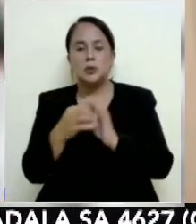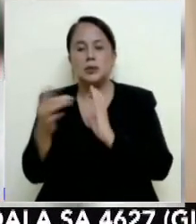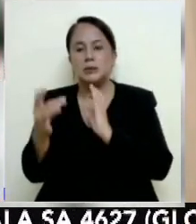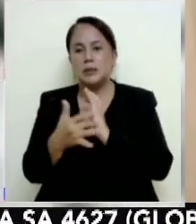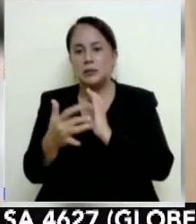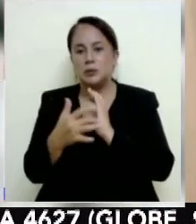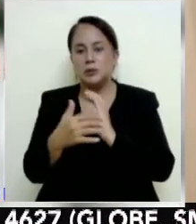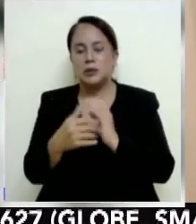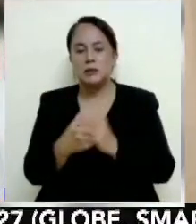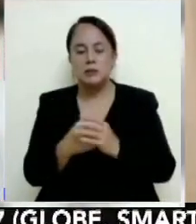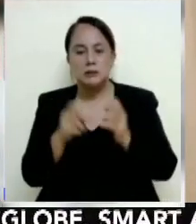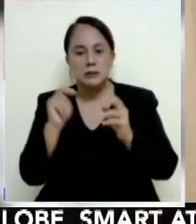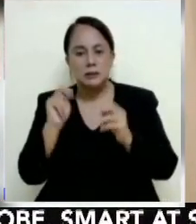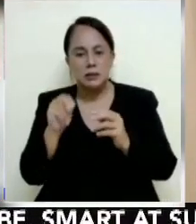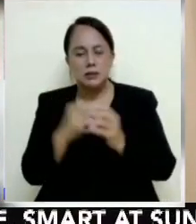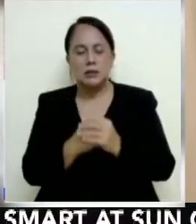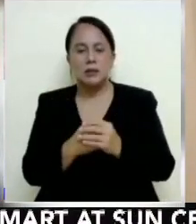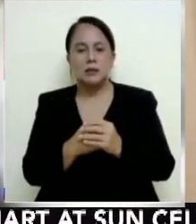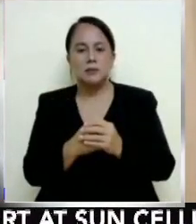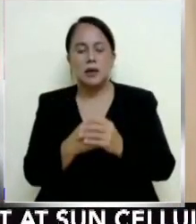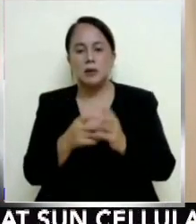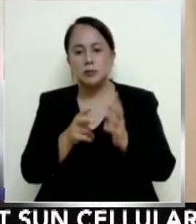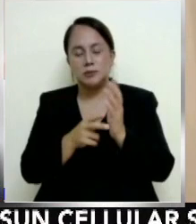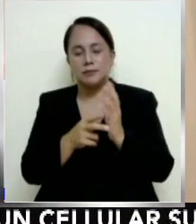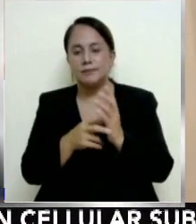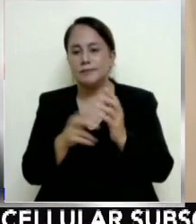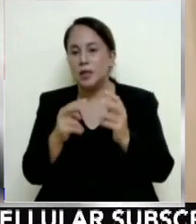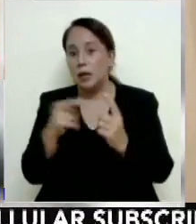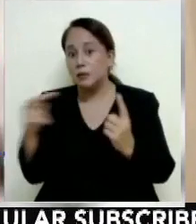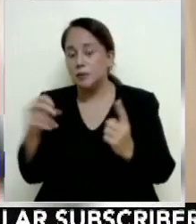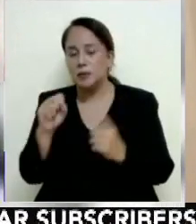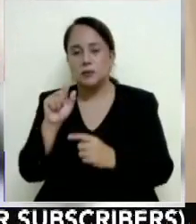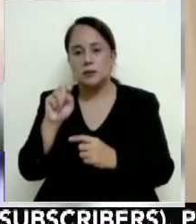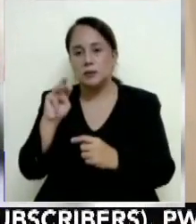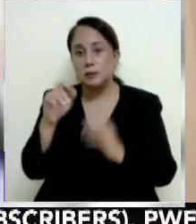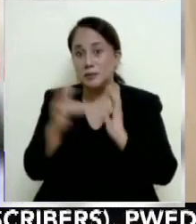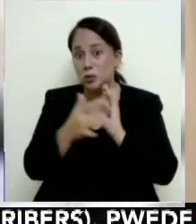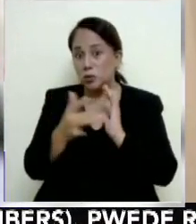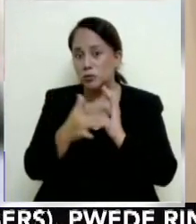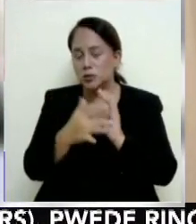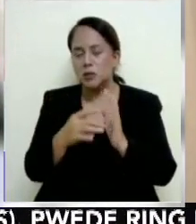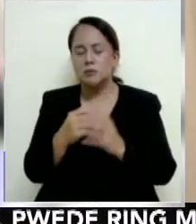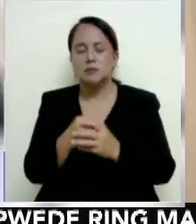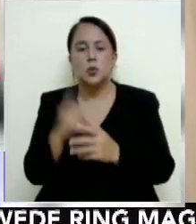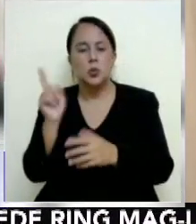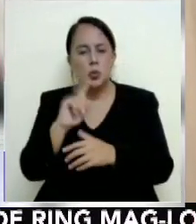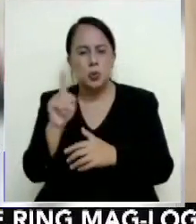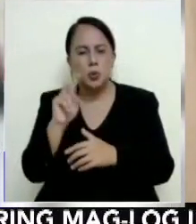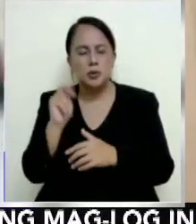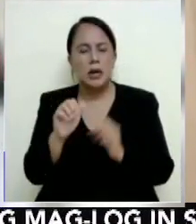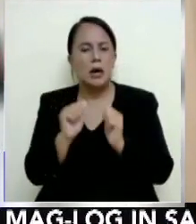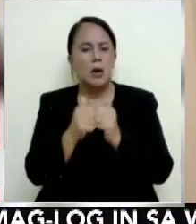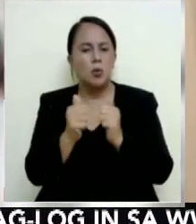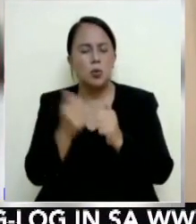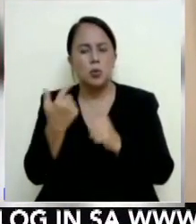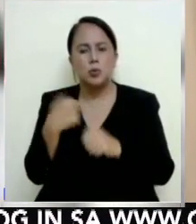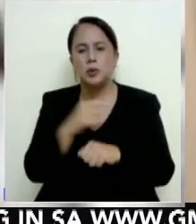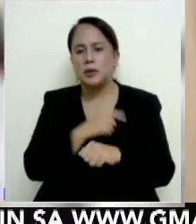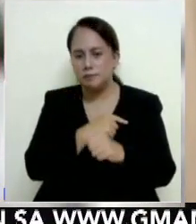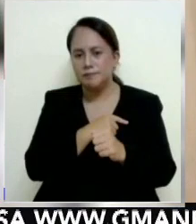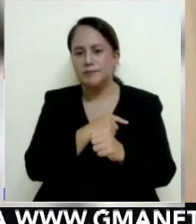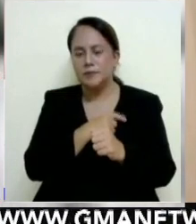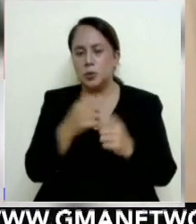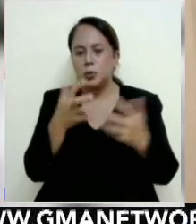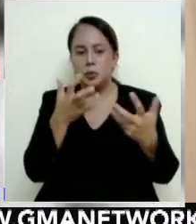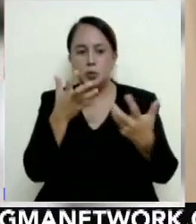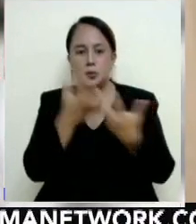under the technology aspect no ng STEM no. It's just a matter of how do we align the program sa